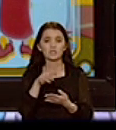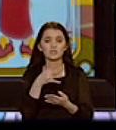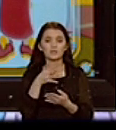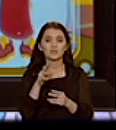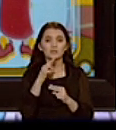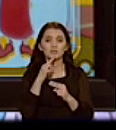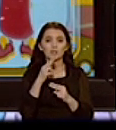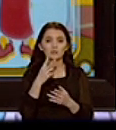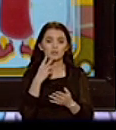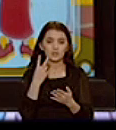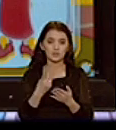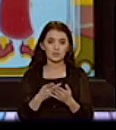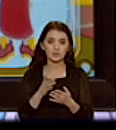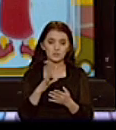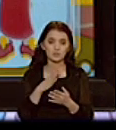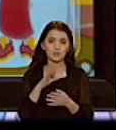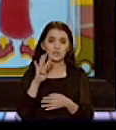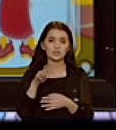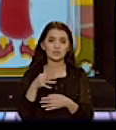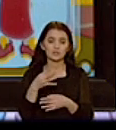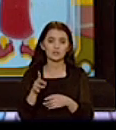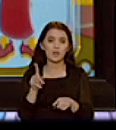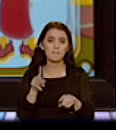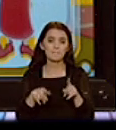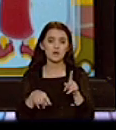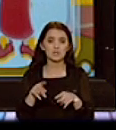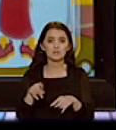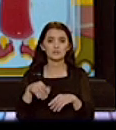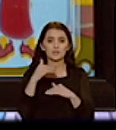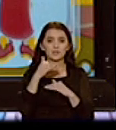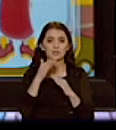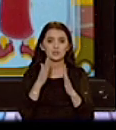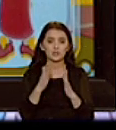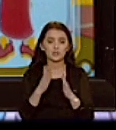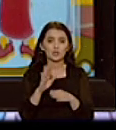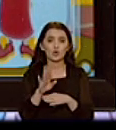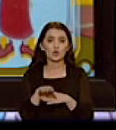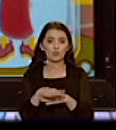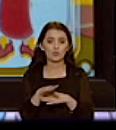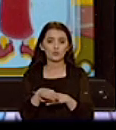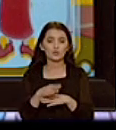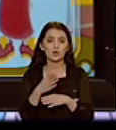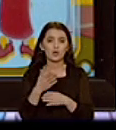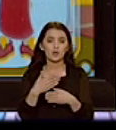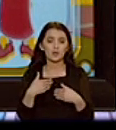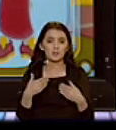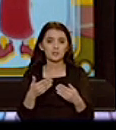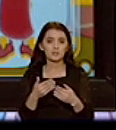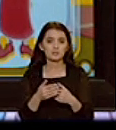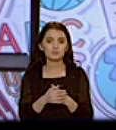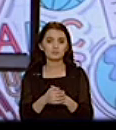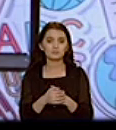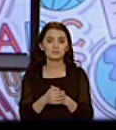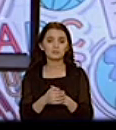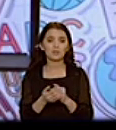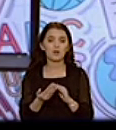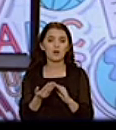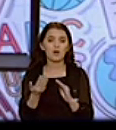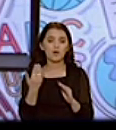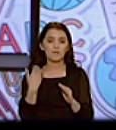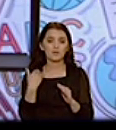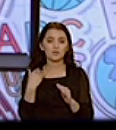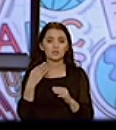bilan e'tibor bergan bo'lsangiz, jadvalning ba'zi bir kataklari bo'sh. Biz